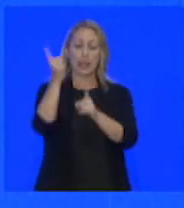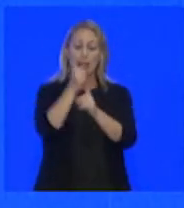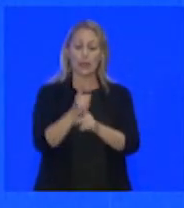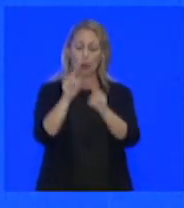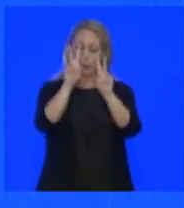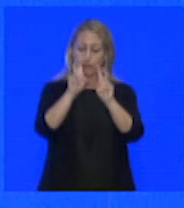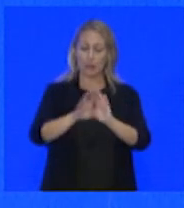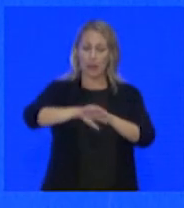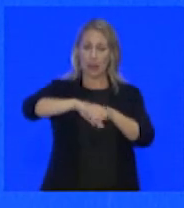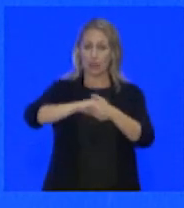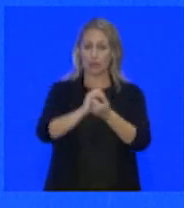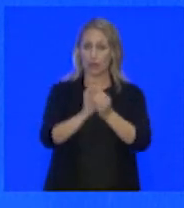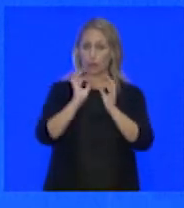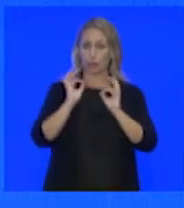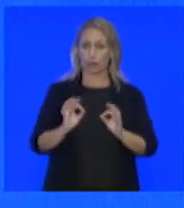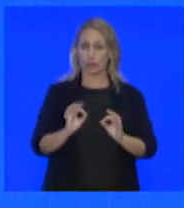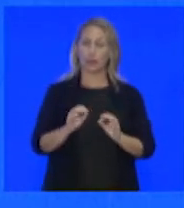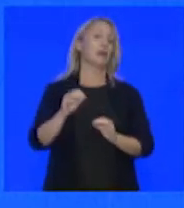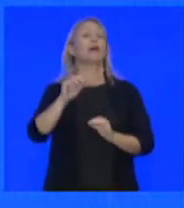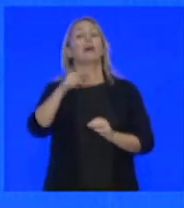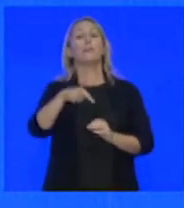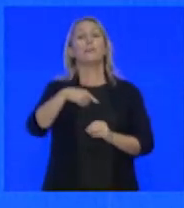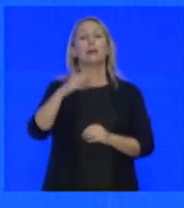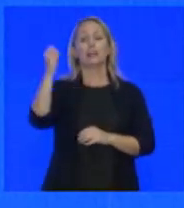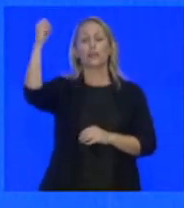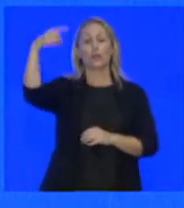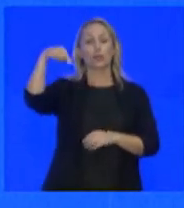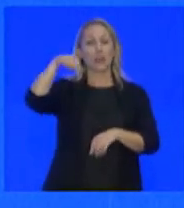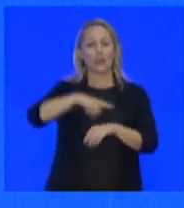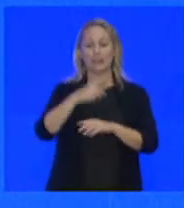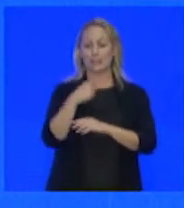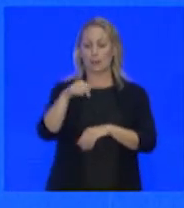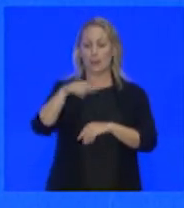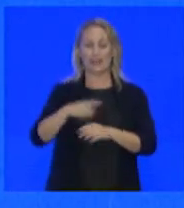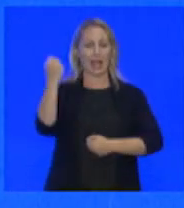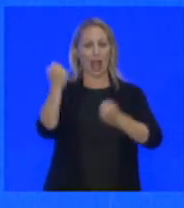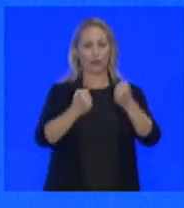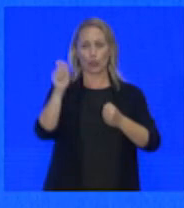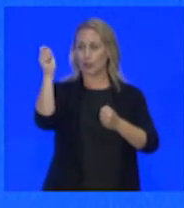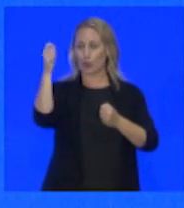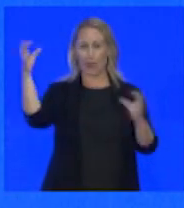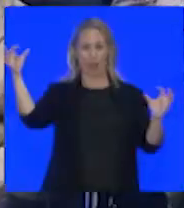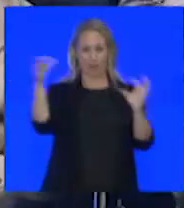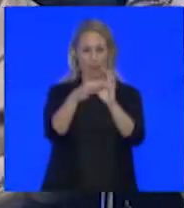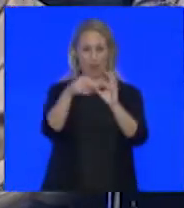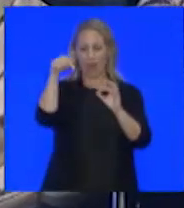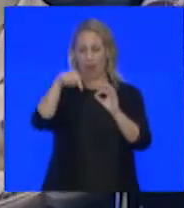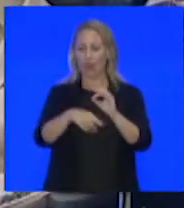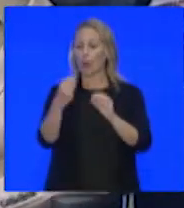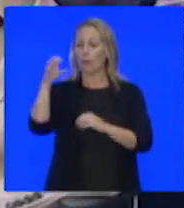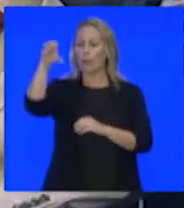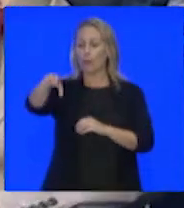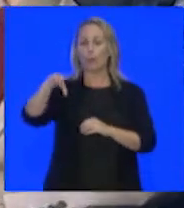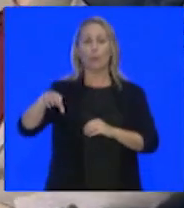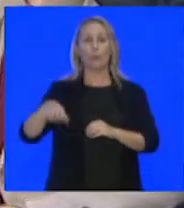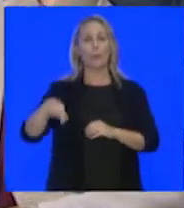για χωροθέτηση σταθμών φόρτισης ηλεκτρικών οχημάτων. Η αρχή, μάλιστα, θα γίνει από το στόλο